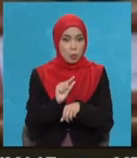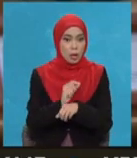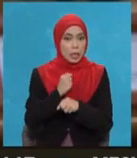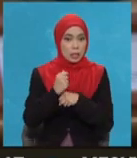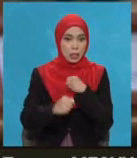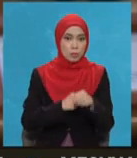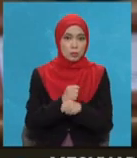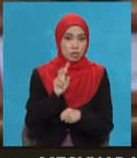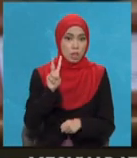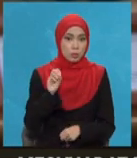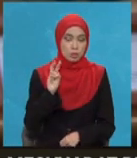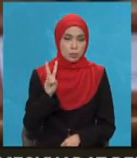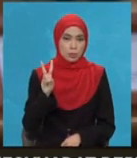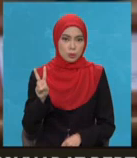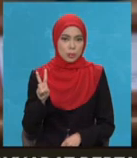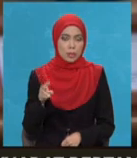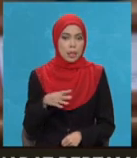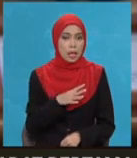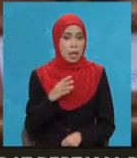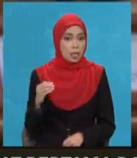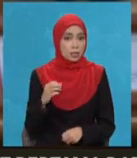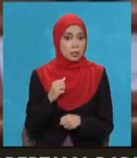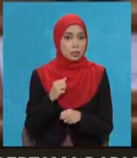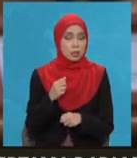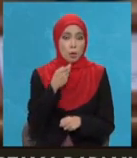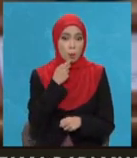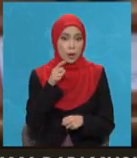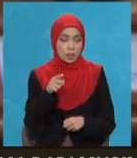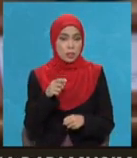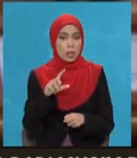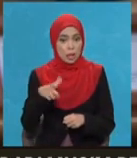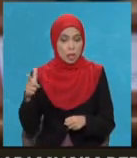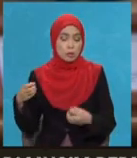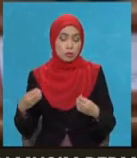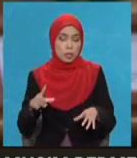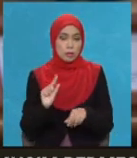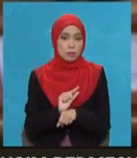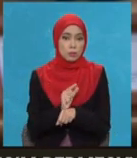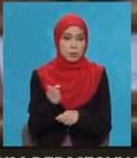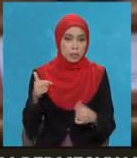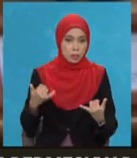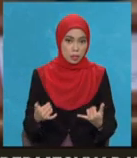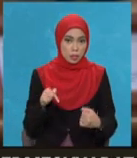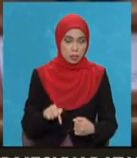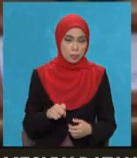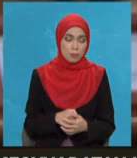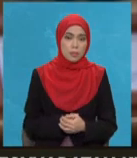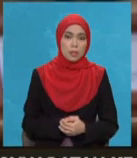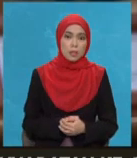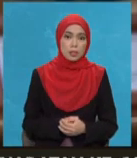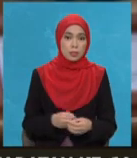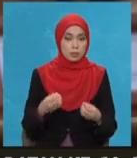2002 tak sebagian lagi telah mulai berjalan tahun ini ke semua perintah-perintah tersebut diterbitkan dalam